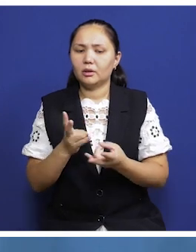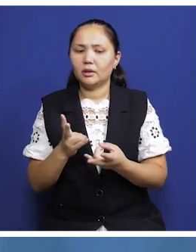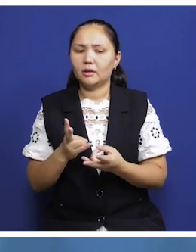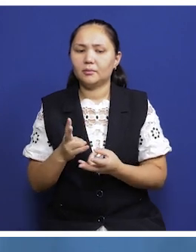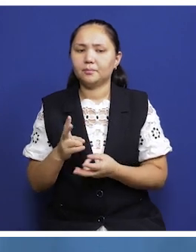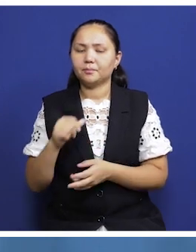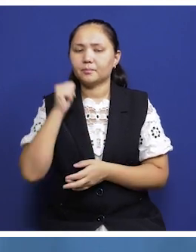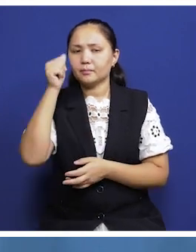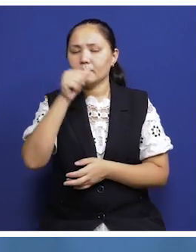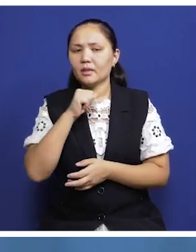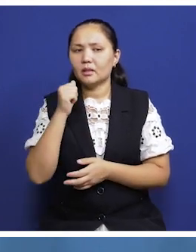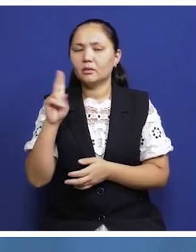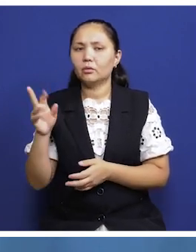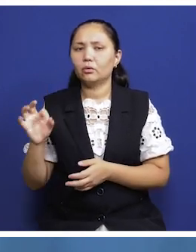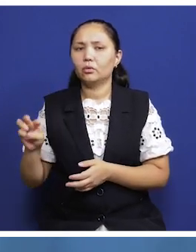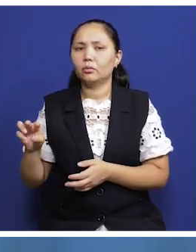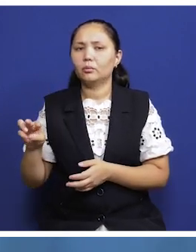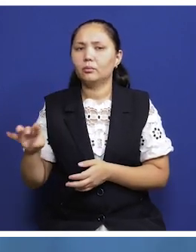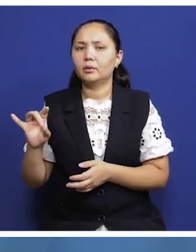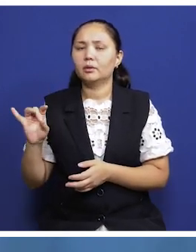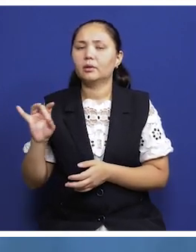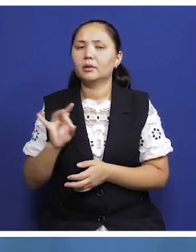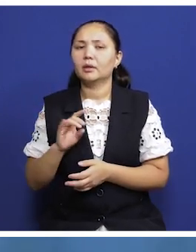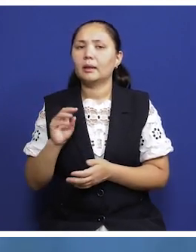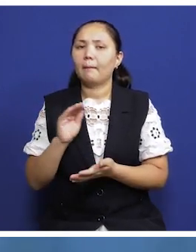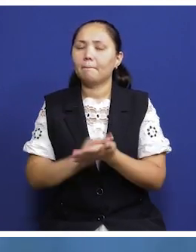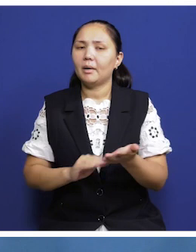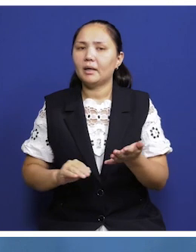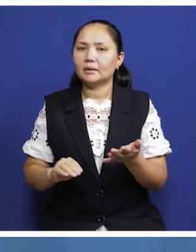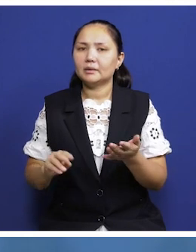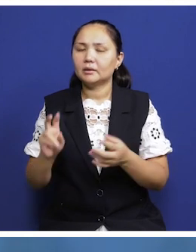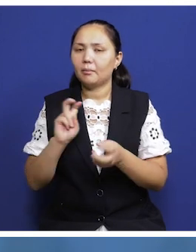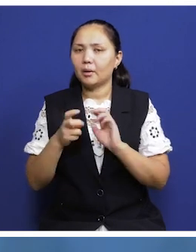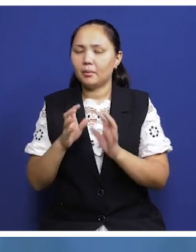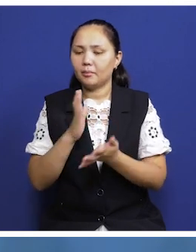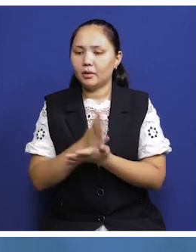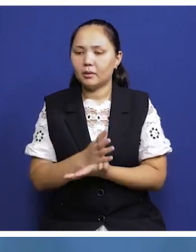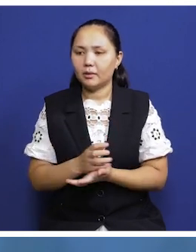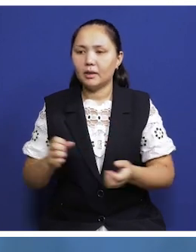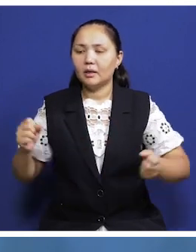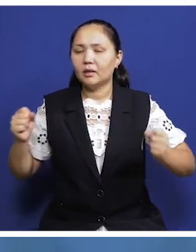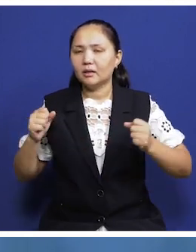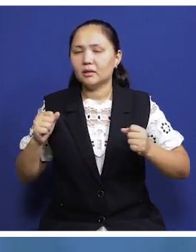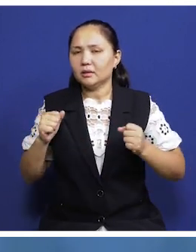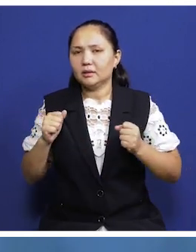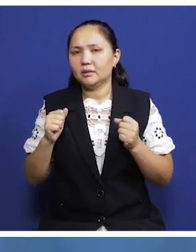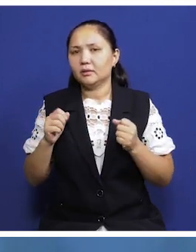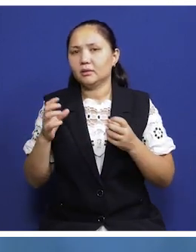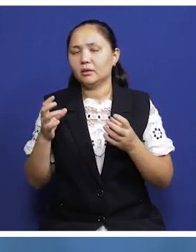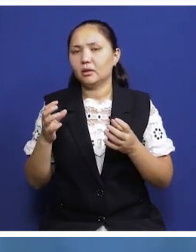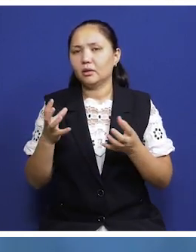жатыр. Ол да бағасы да тұрақсыз болады, тағы да басқа жағдайлар бар. Кейбір кезде қыстың күні бізде көмірді тасимыз деп алып келеміз деген